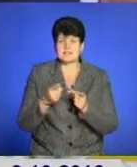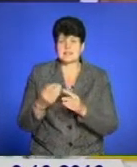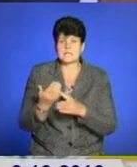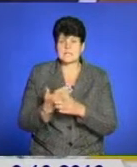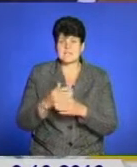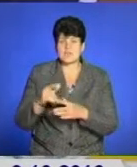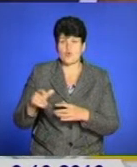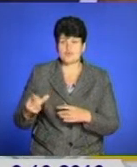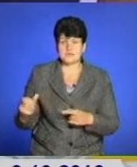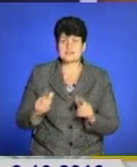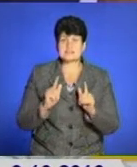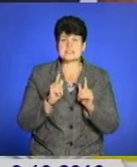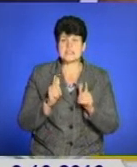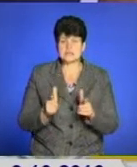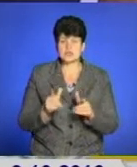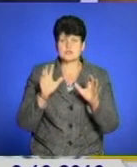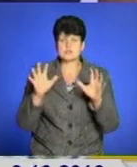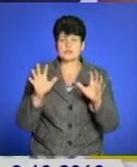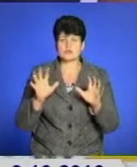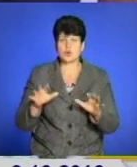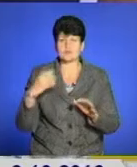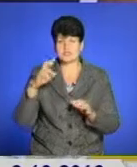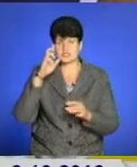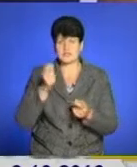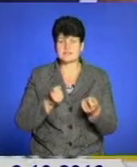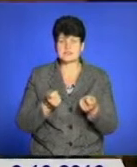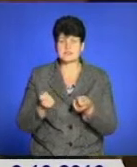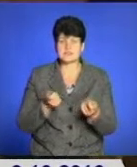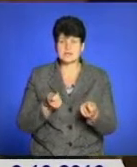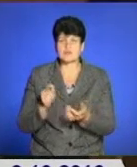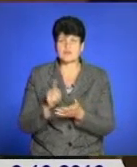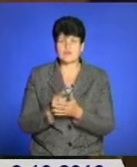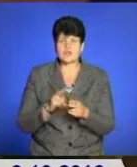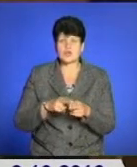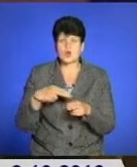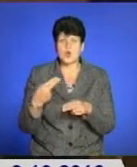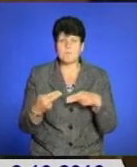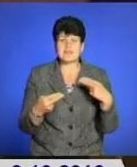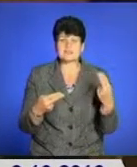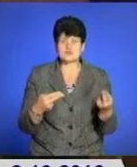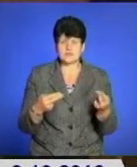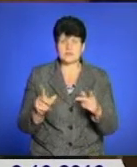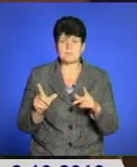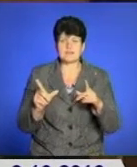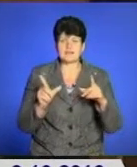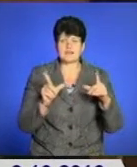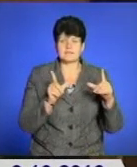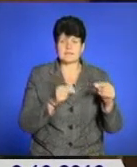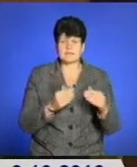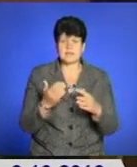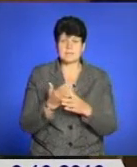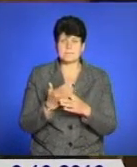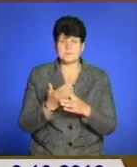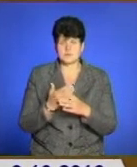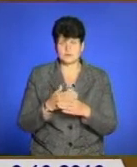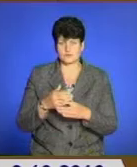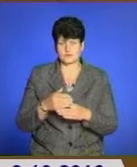Згідно із законодавством України, обласні державні адміністрації повинні компенсовувати перевезення пільгових категорій